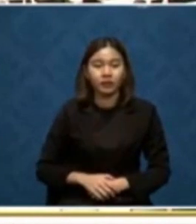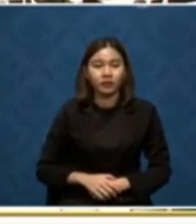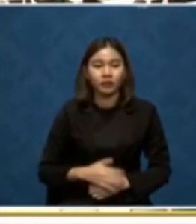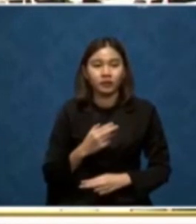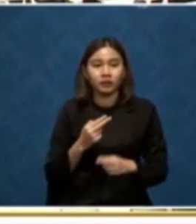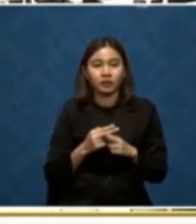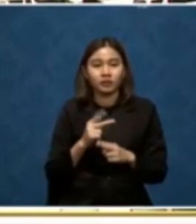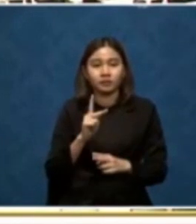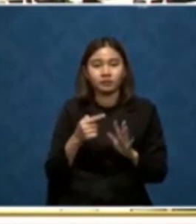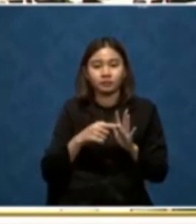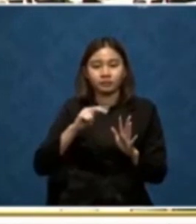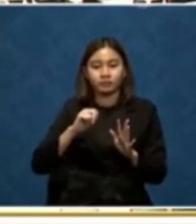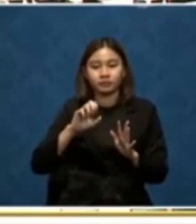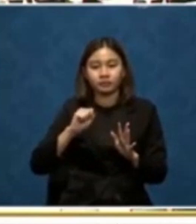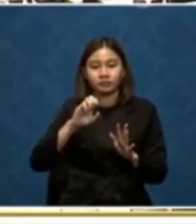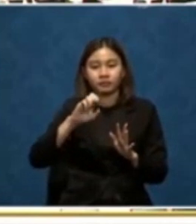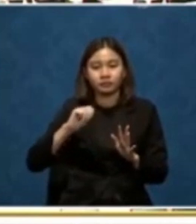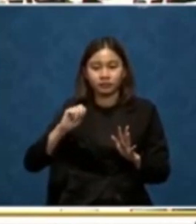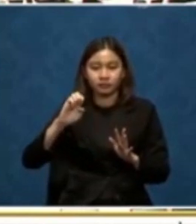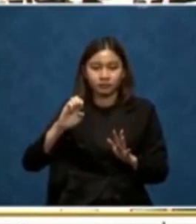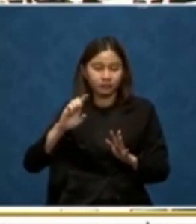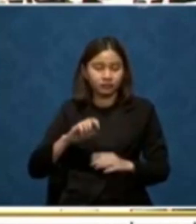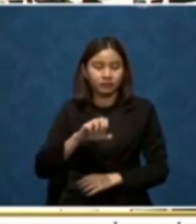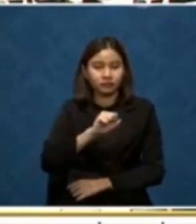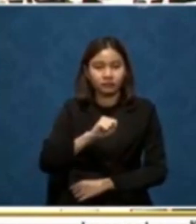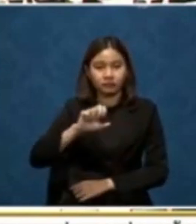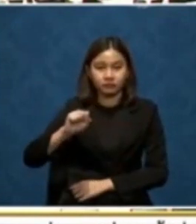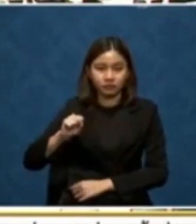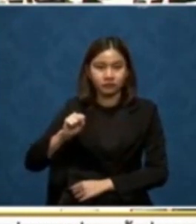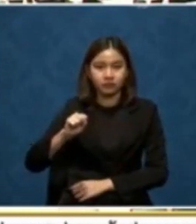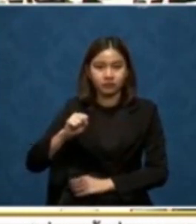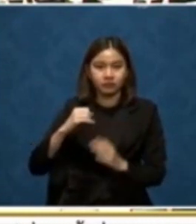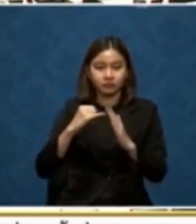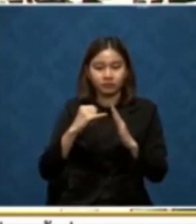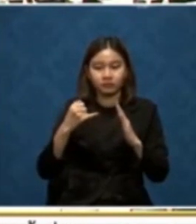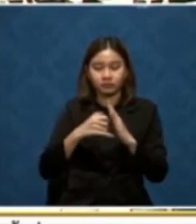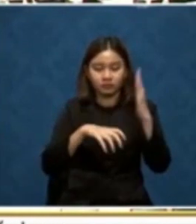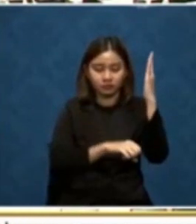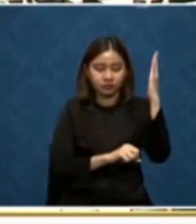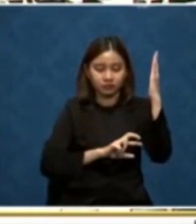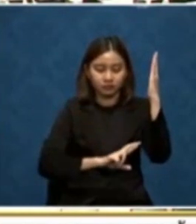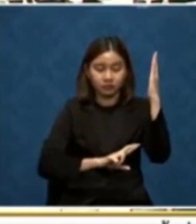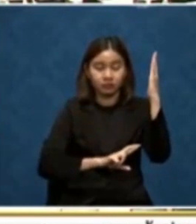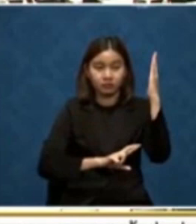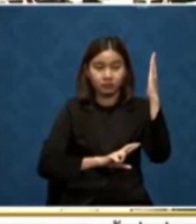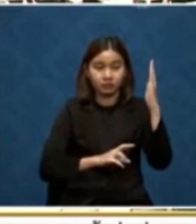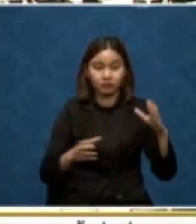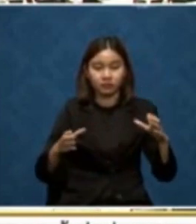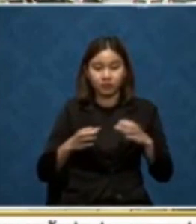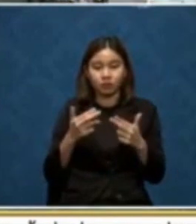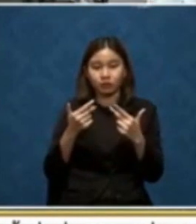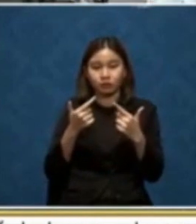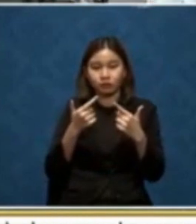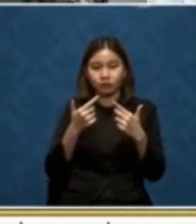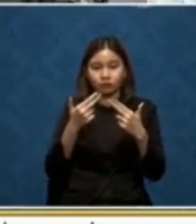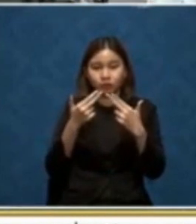ฉันนางสาวกาญจนีโอภาสรังสรรค์สมาชิกสภาผู้แทนราษฎรจังหวัดสุราษฎร์ธานีเขต1พรรครวมไทย